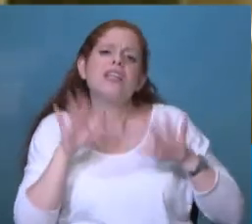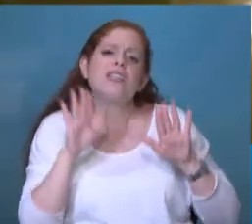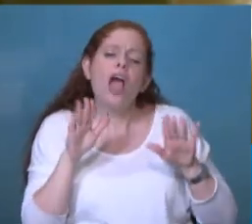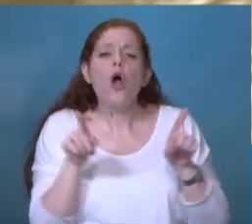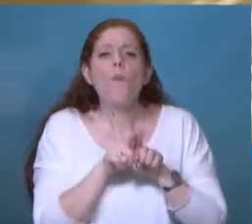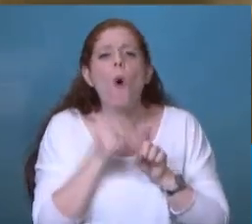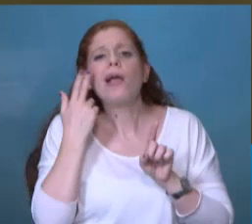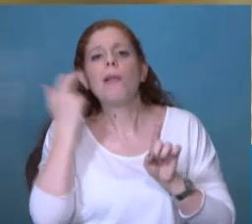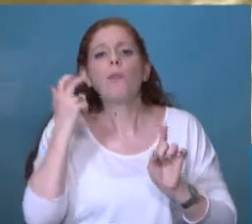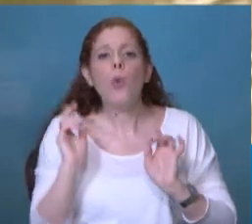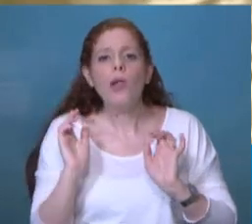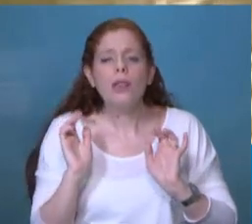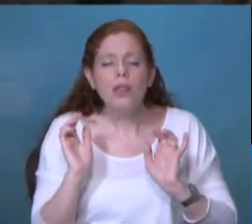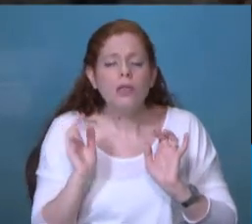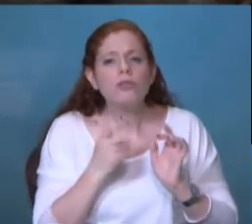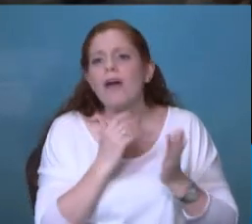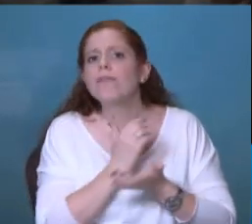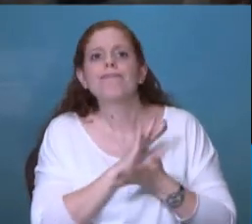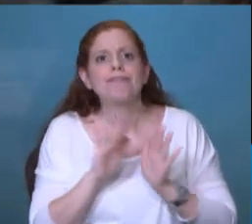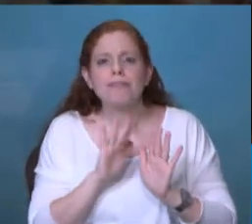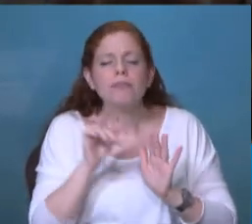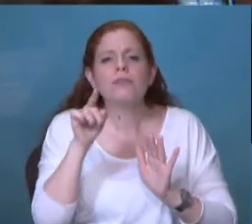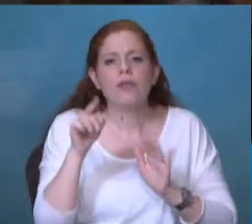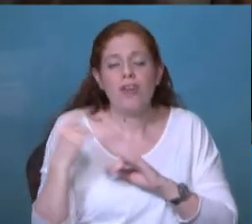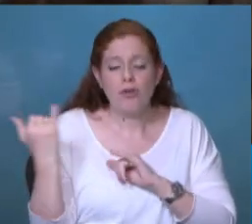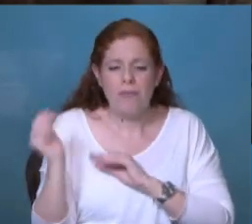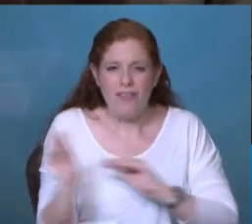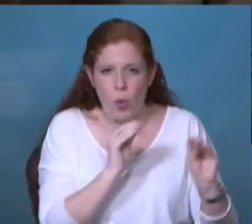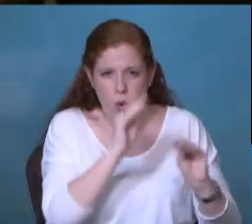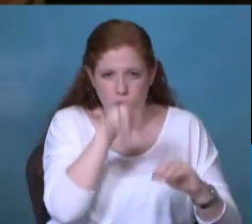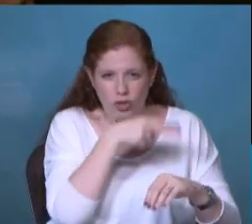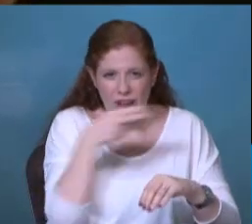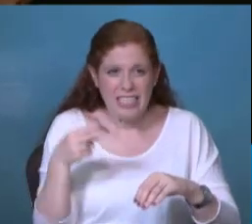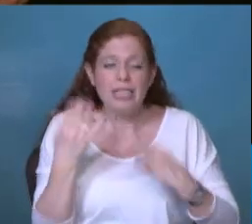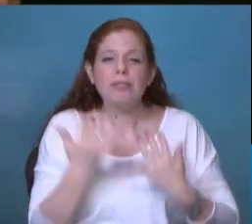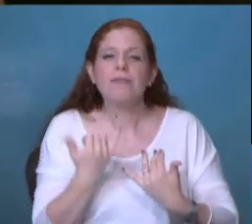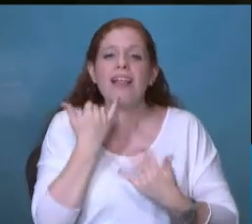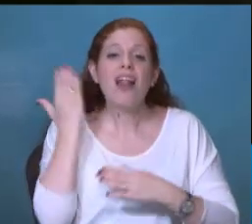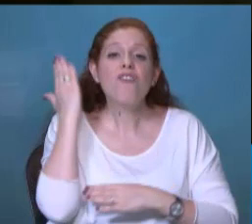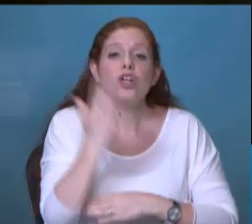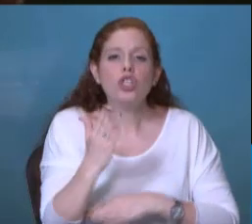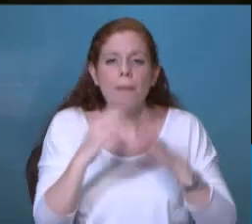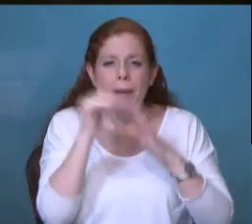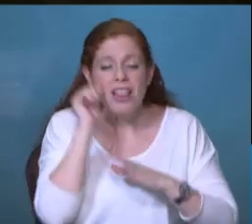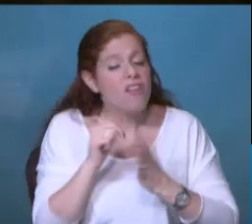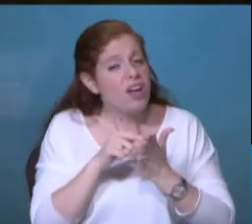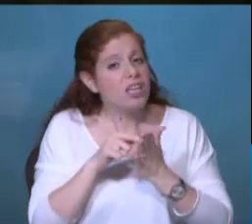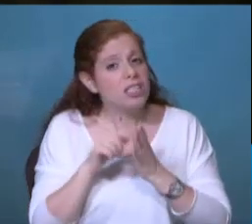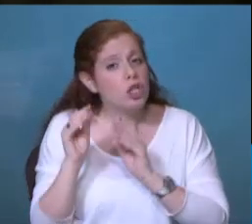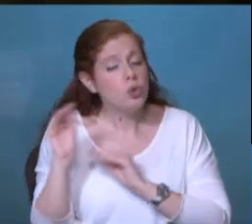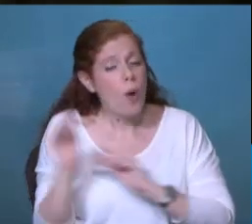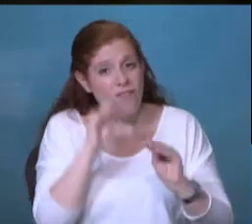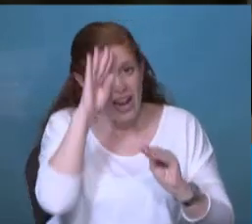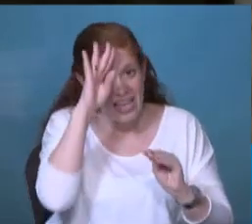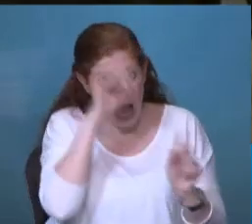להתאבדות, ובכל זאת בסוף השבוע העבירו האמריקנים לשוויץ את מספר הטלפון הישיר בבית הלבן, כדי שיועבר לאיראנים אם